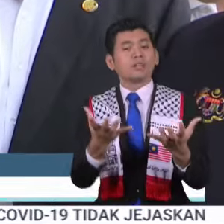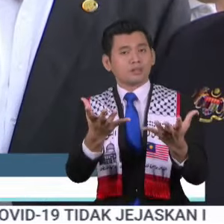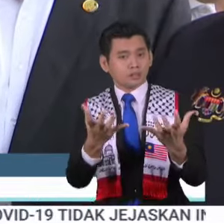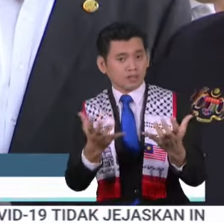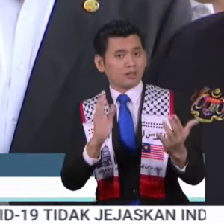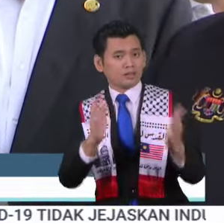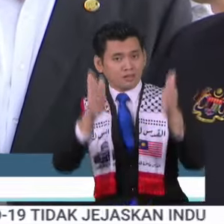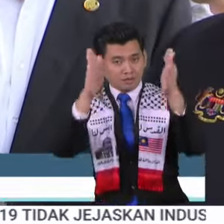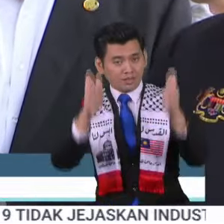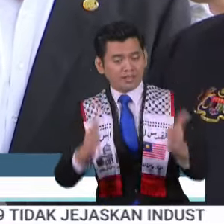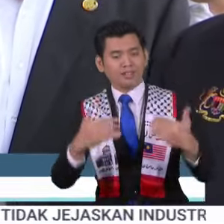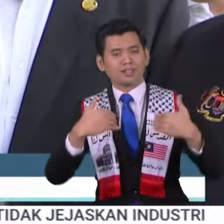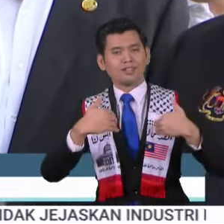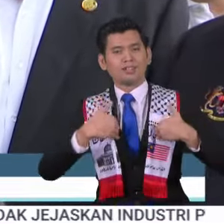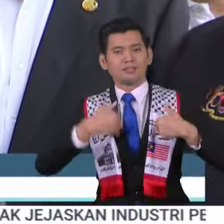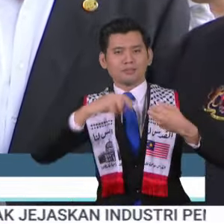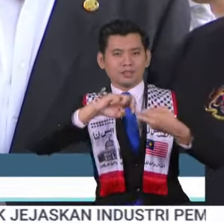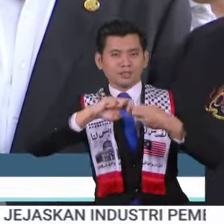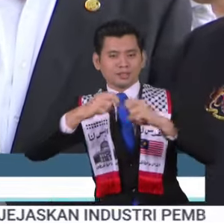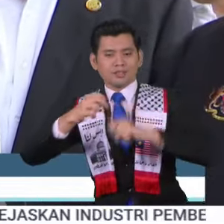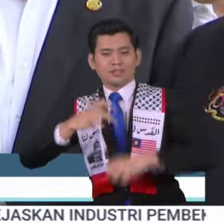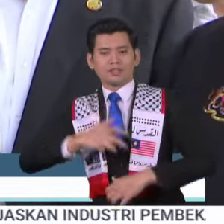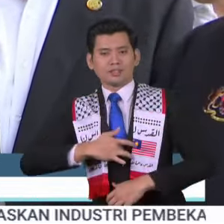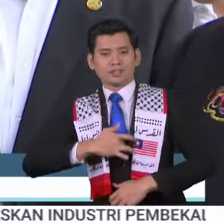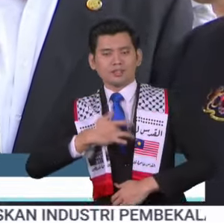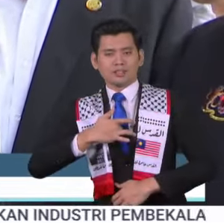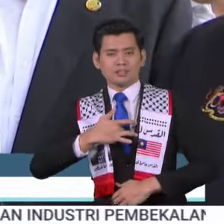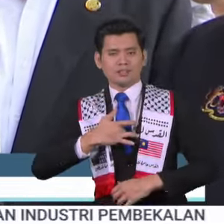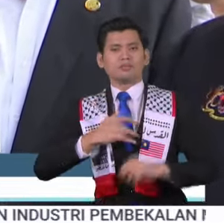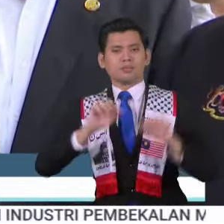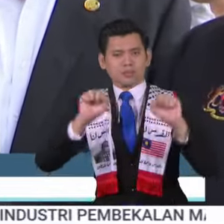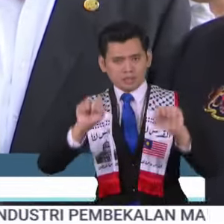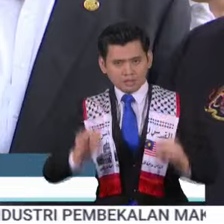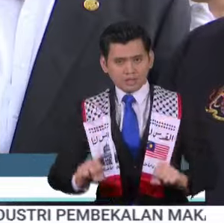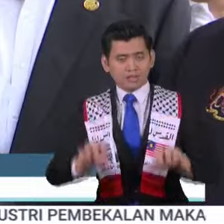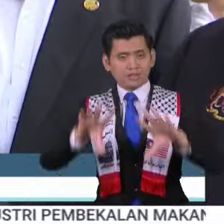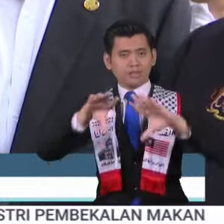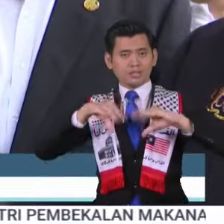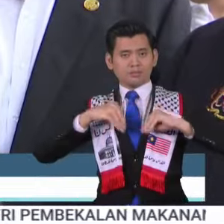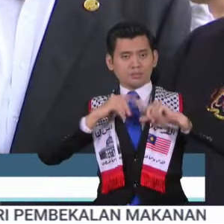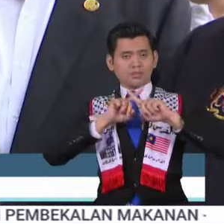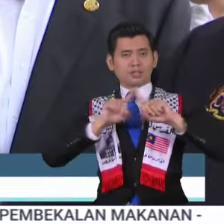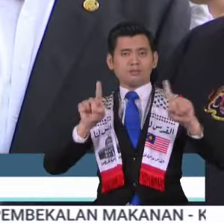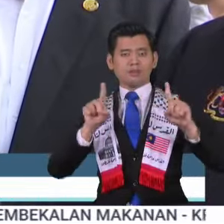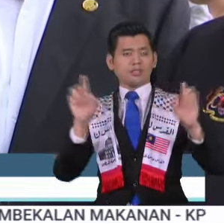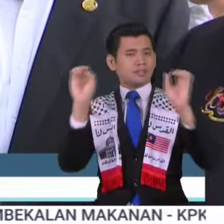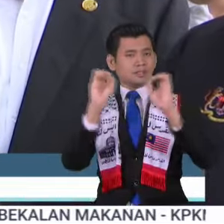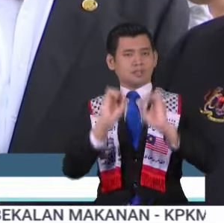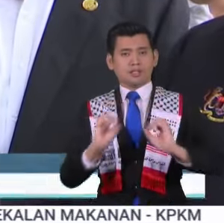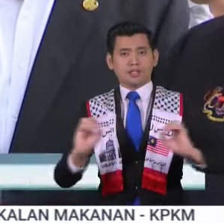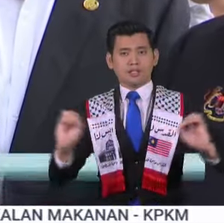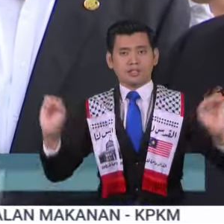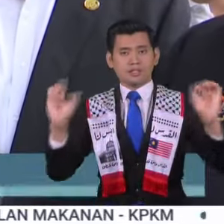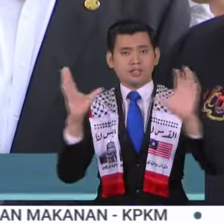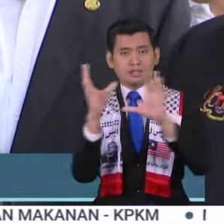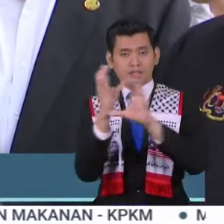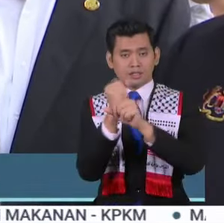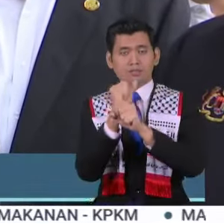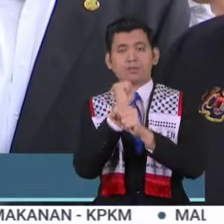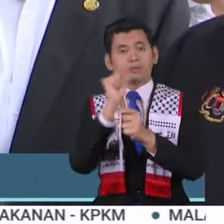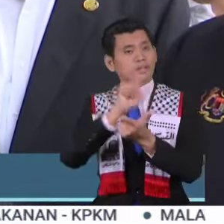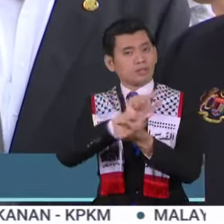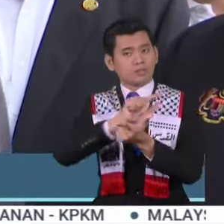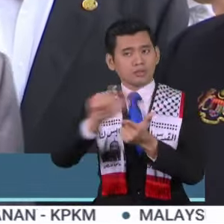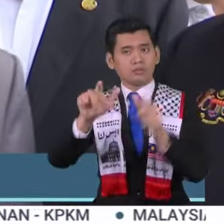menghadapi masalah merasakan diri mereka layak tetapi tak dapat boleh menghubungi